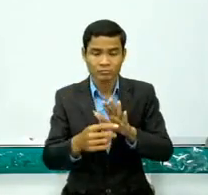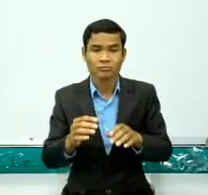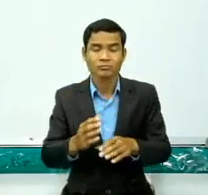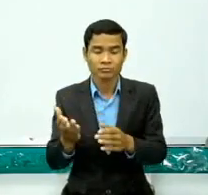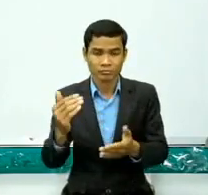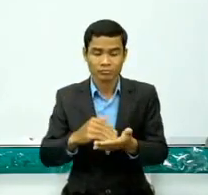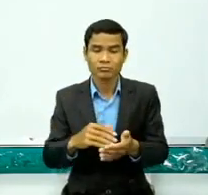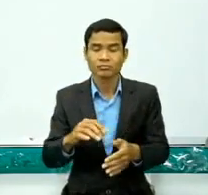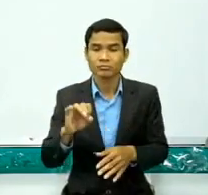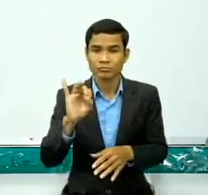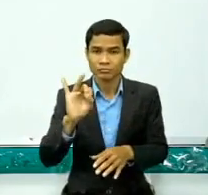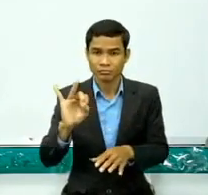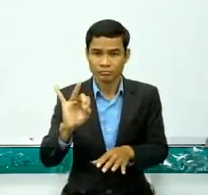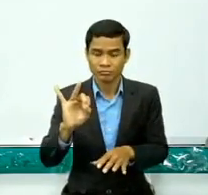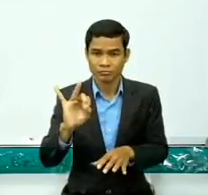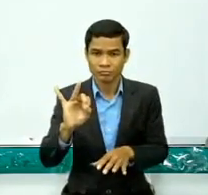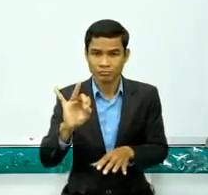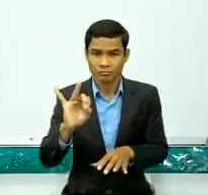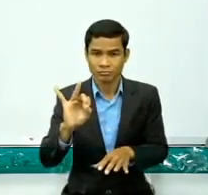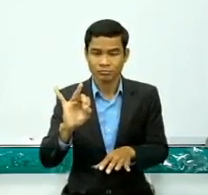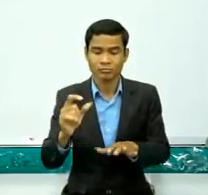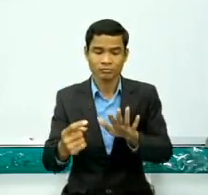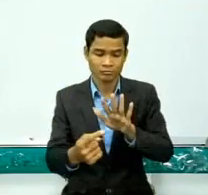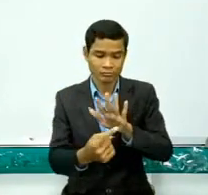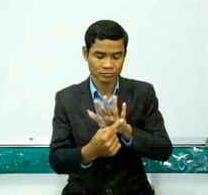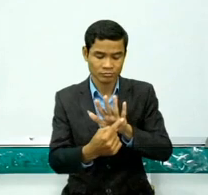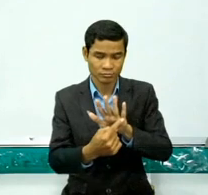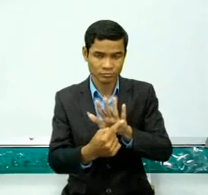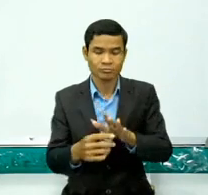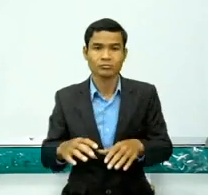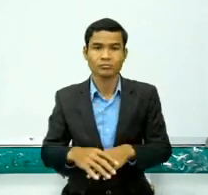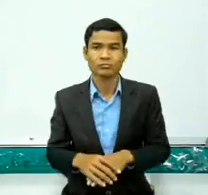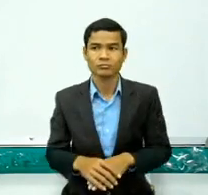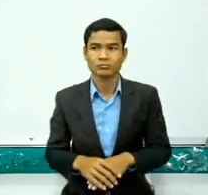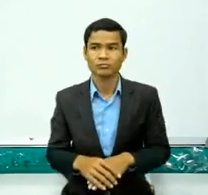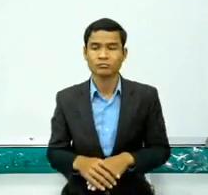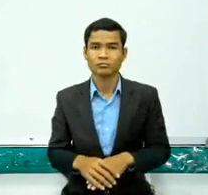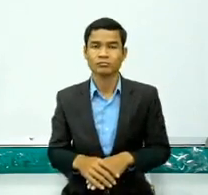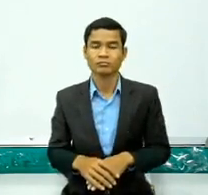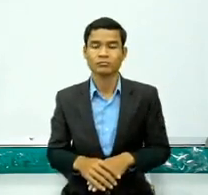ម្ដងទៀតឈើ